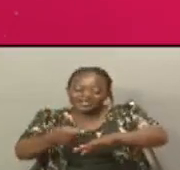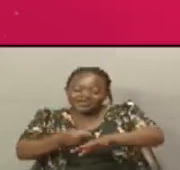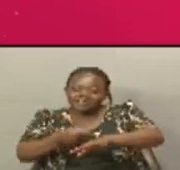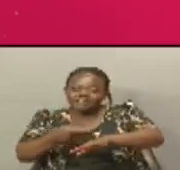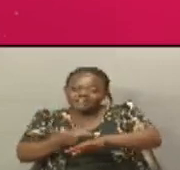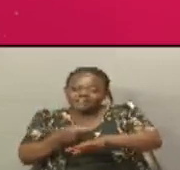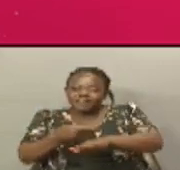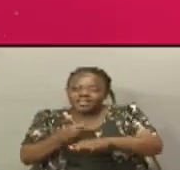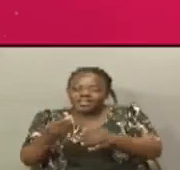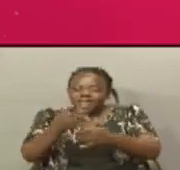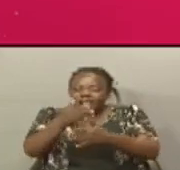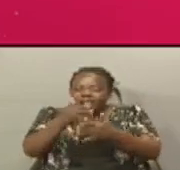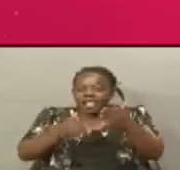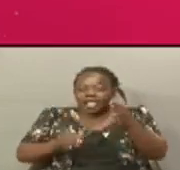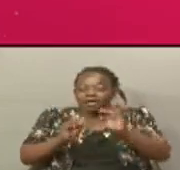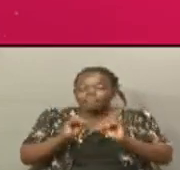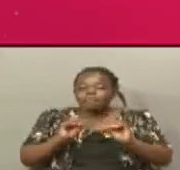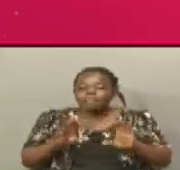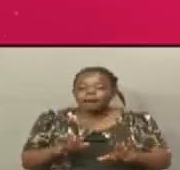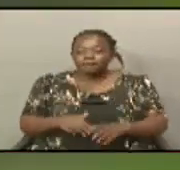omukulu tegwasaliddwa kutoka.